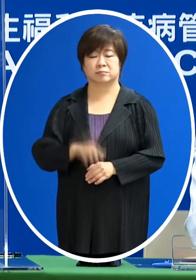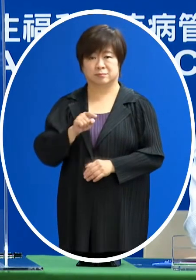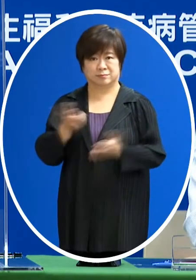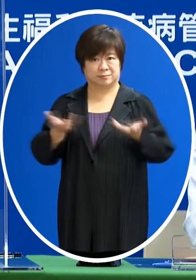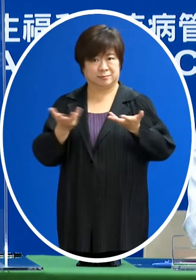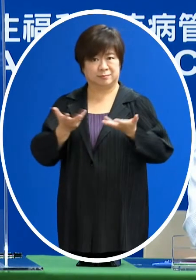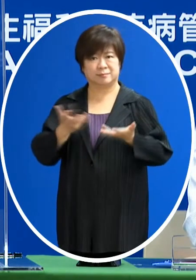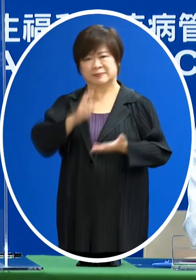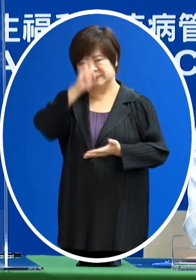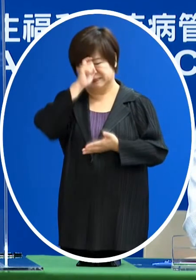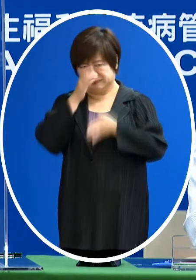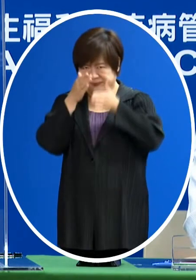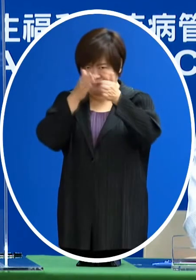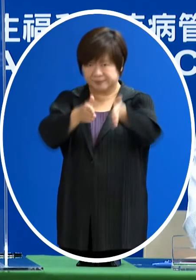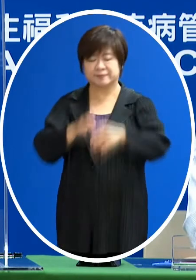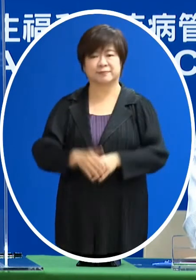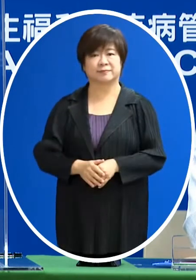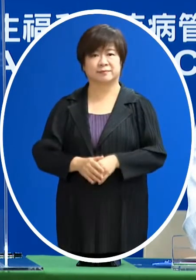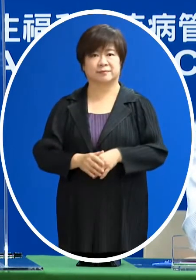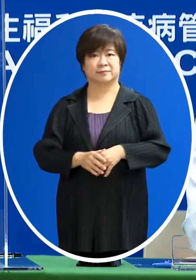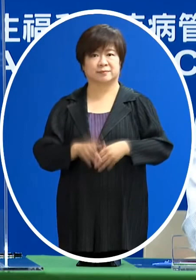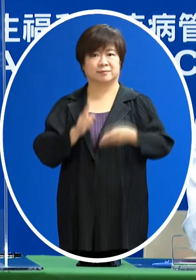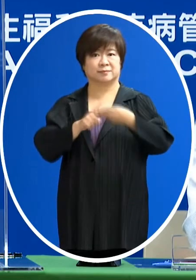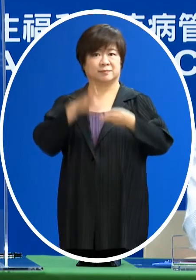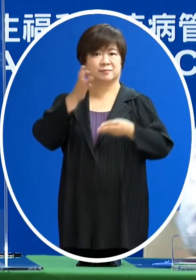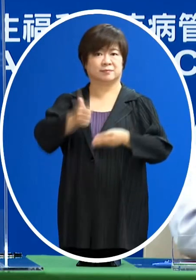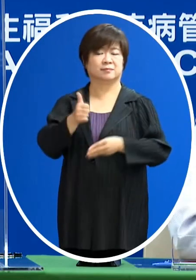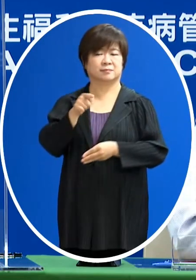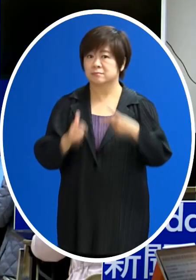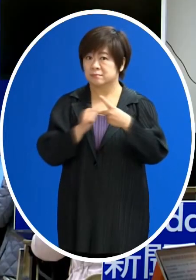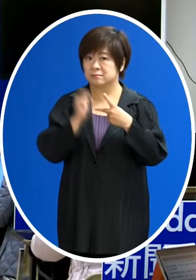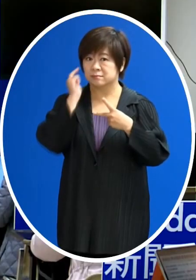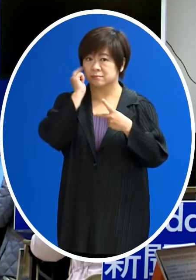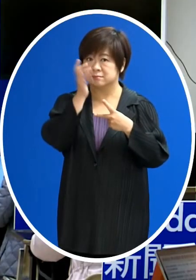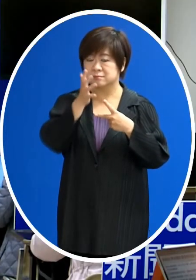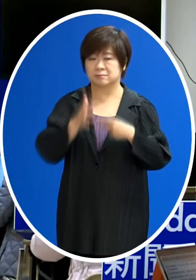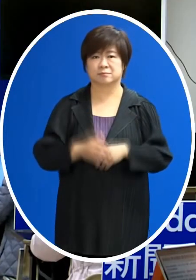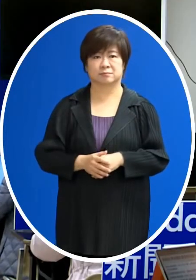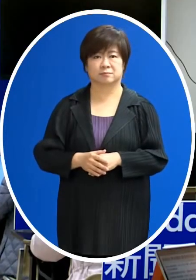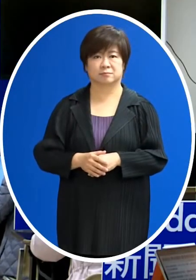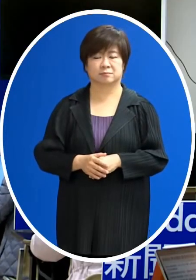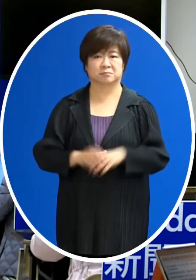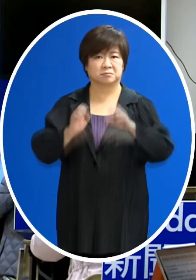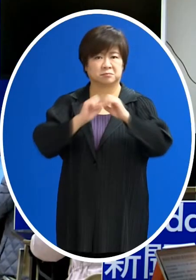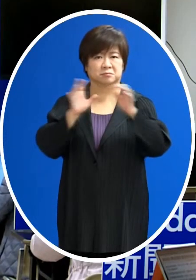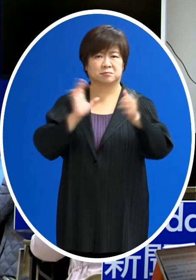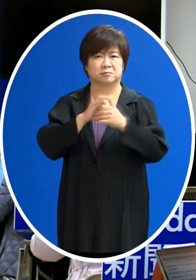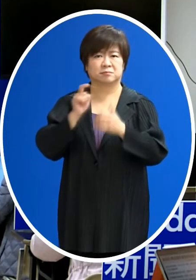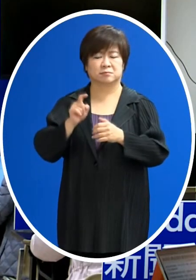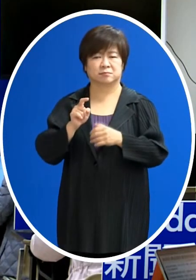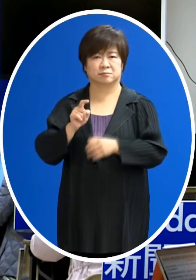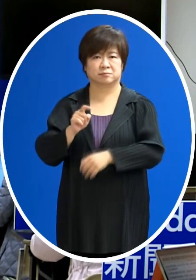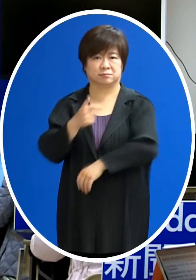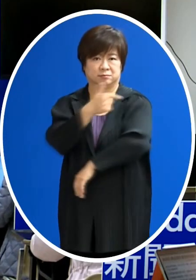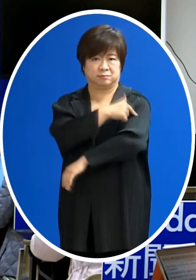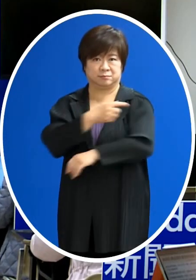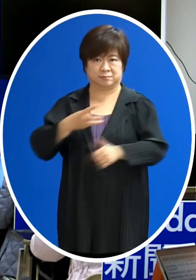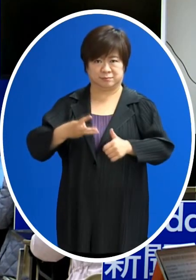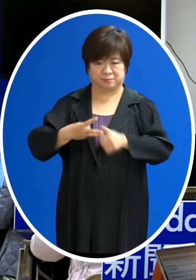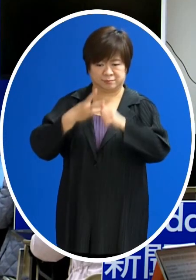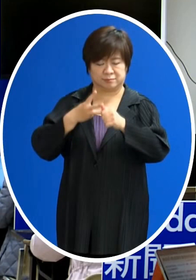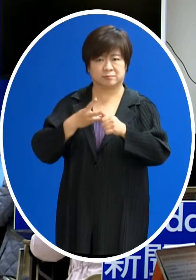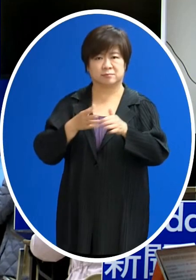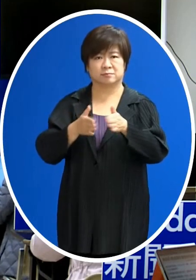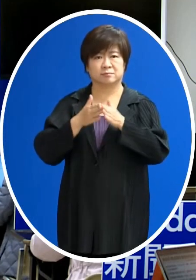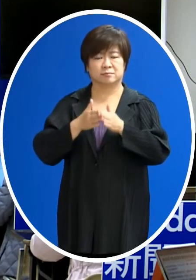情就是这样。那王部长讲的没有错。 自从宣布进健身房要打第三剂以来，引发了一些